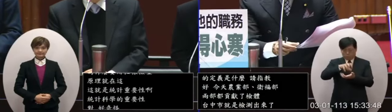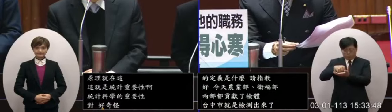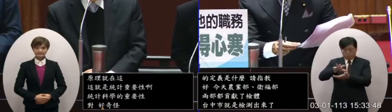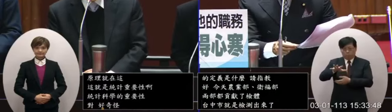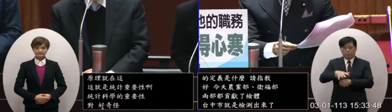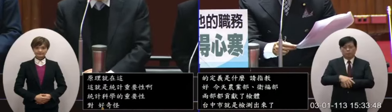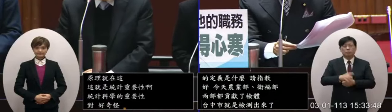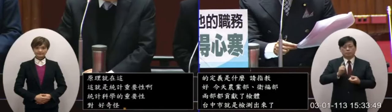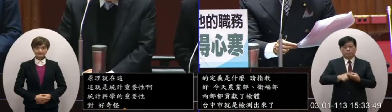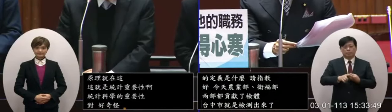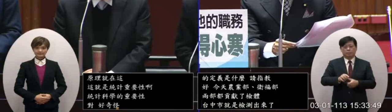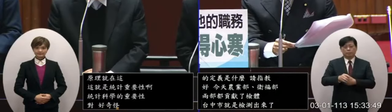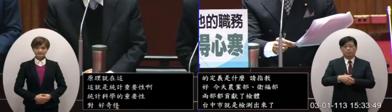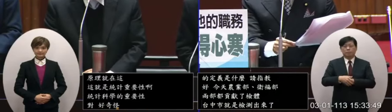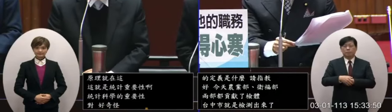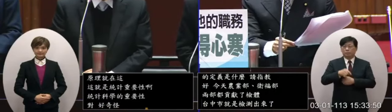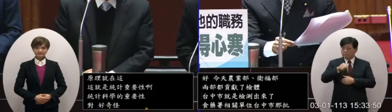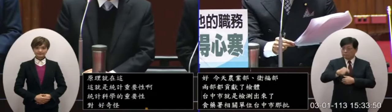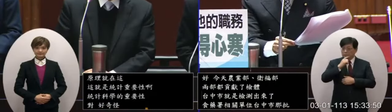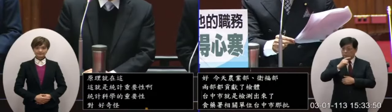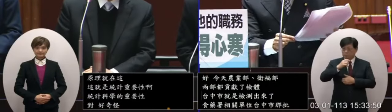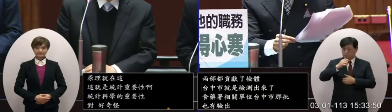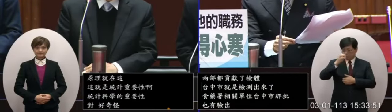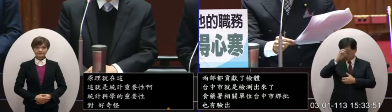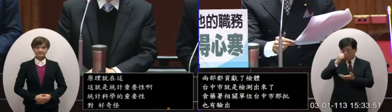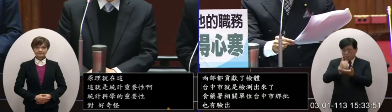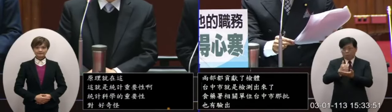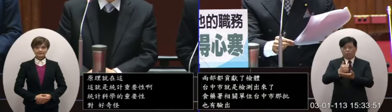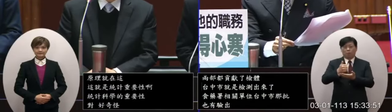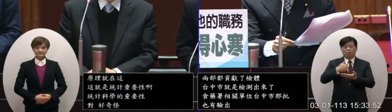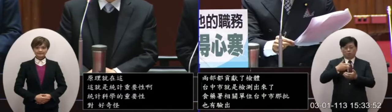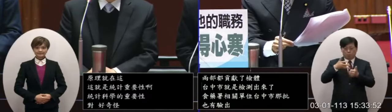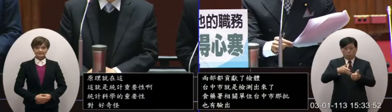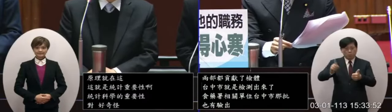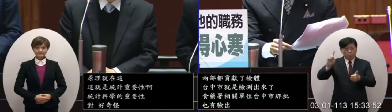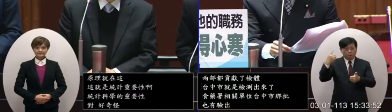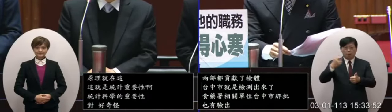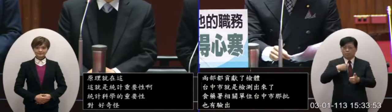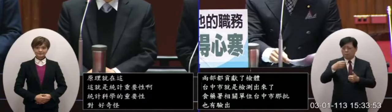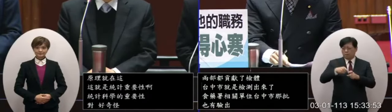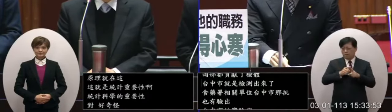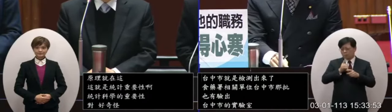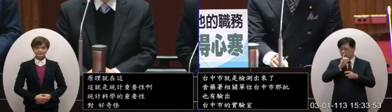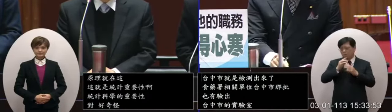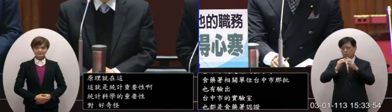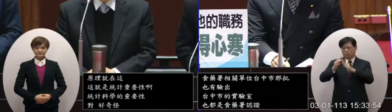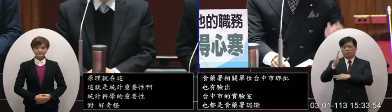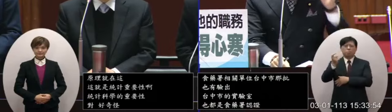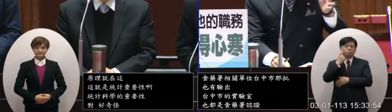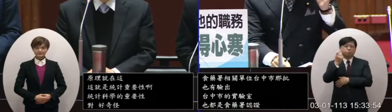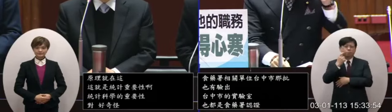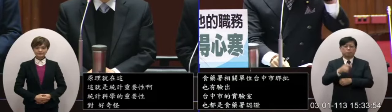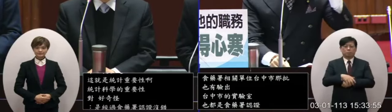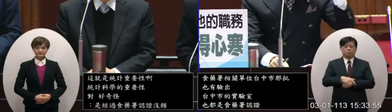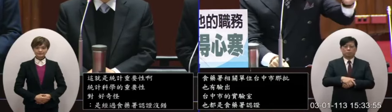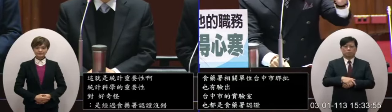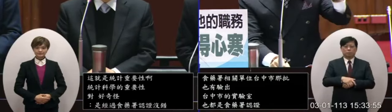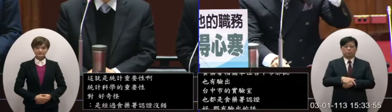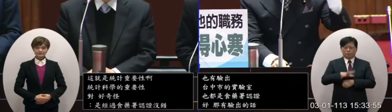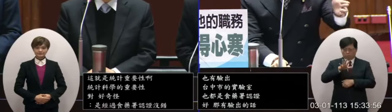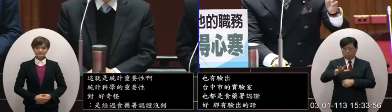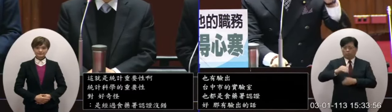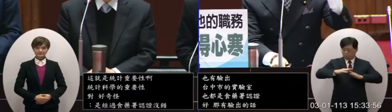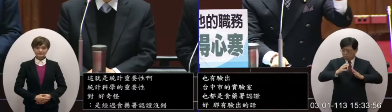经过食药署认证的。 那有验出的话，就要抓出问题在哪，不要再扯台中市政府作假。有，拜